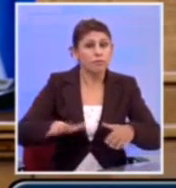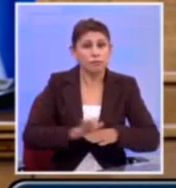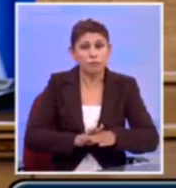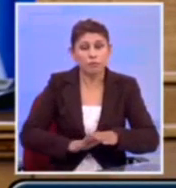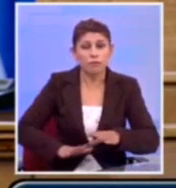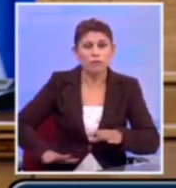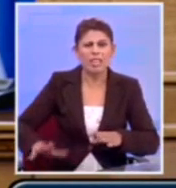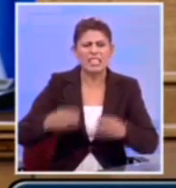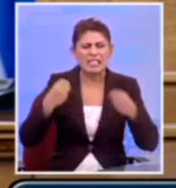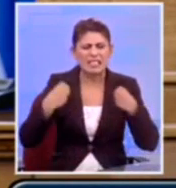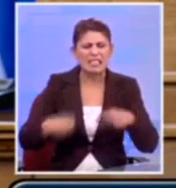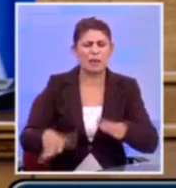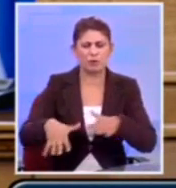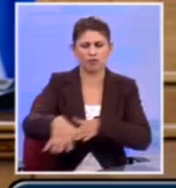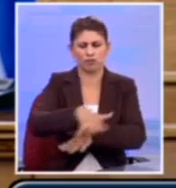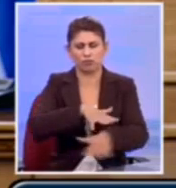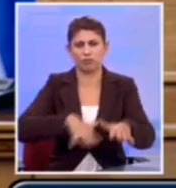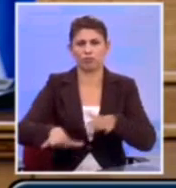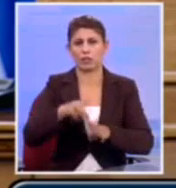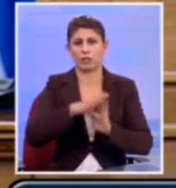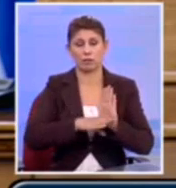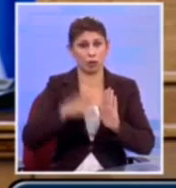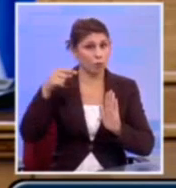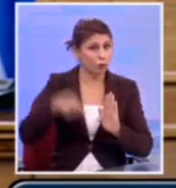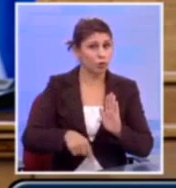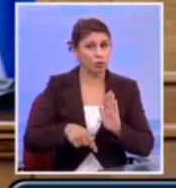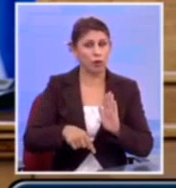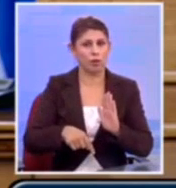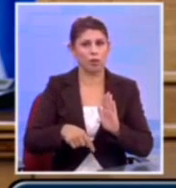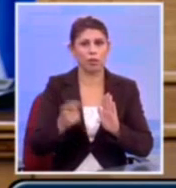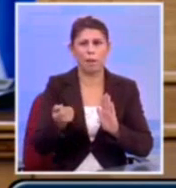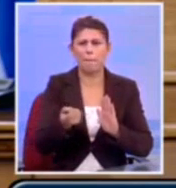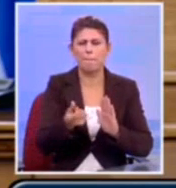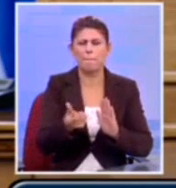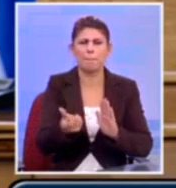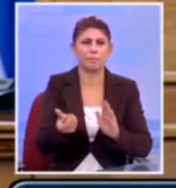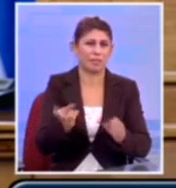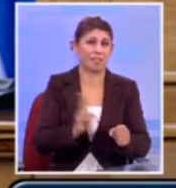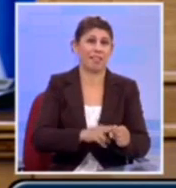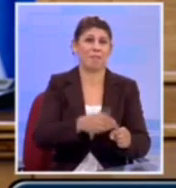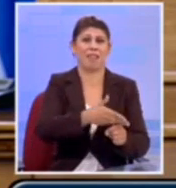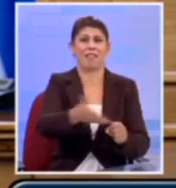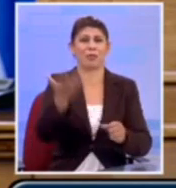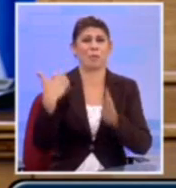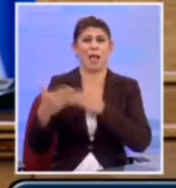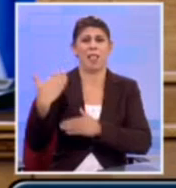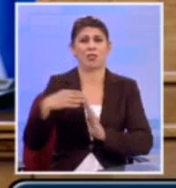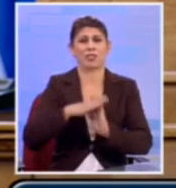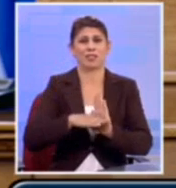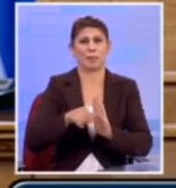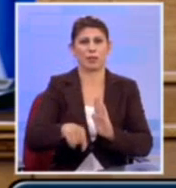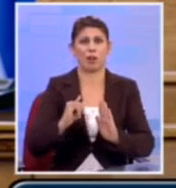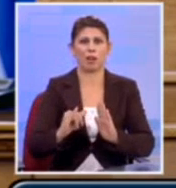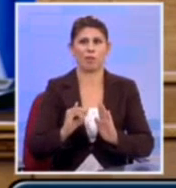ολόκληρο σάπιο και διαπλεκόμενο σύστημα που τώρα, στον επιθανάτιο ρόγχο του, μας δείχνει ακόμη τα δόντια του. Η